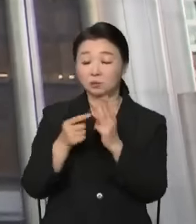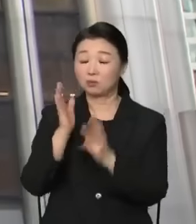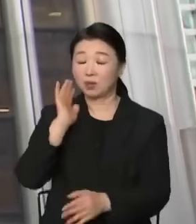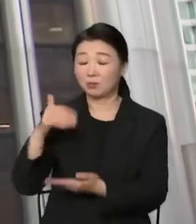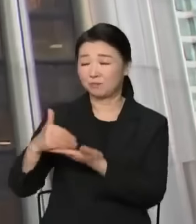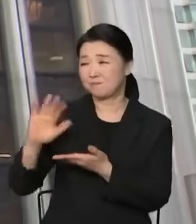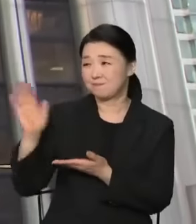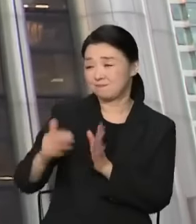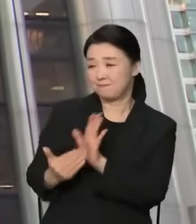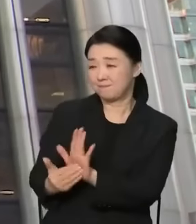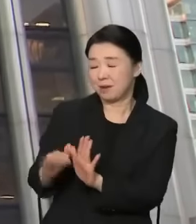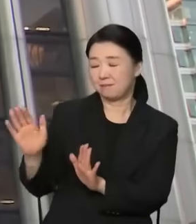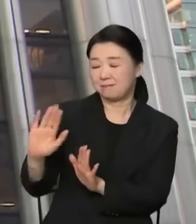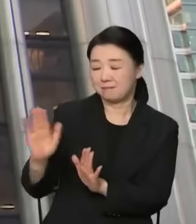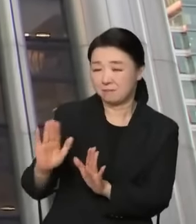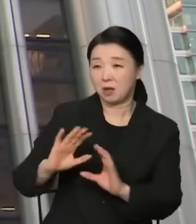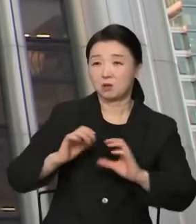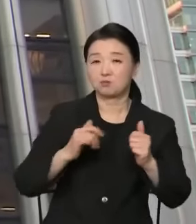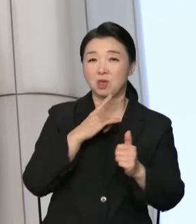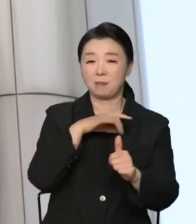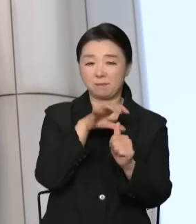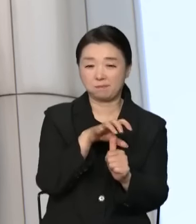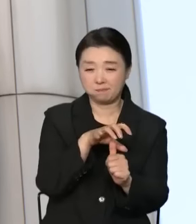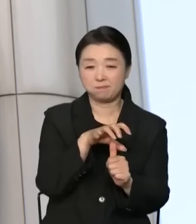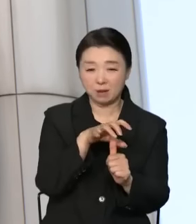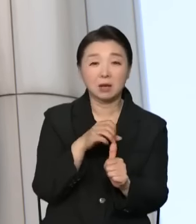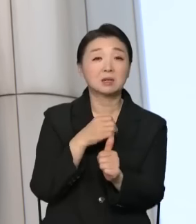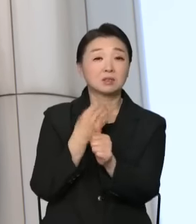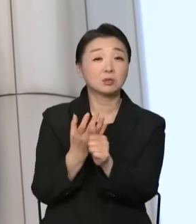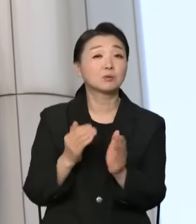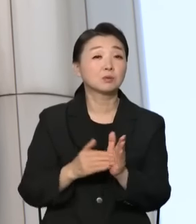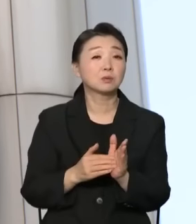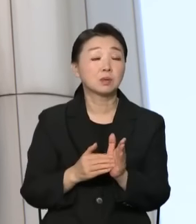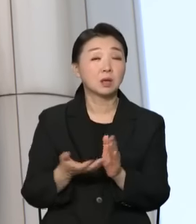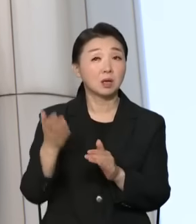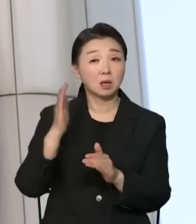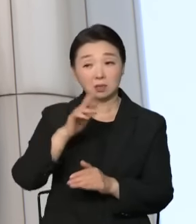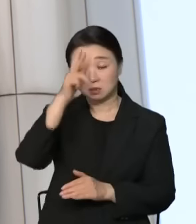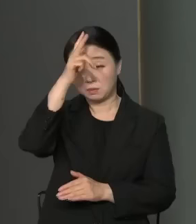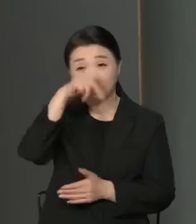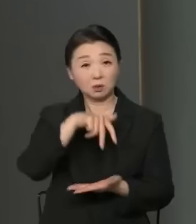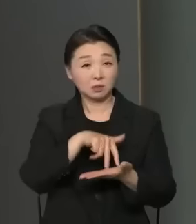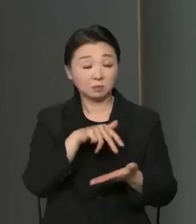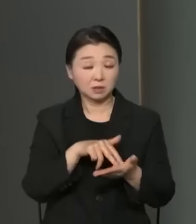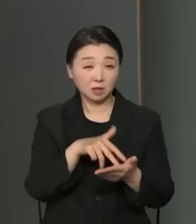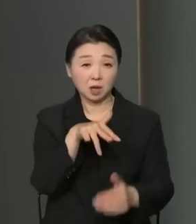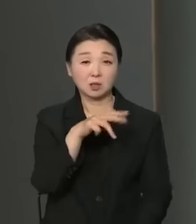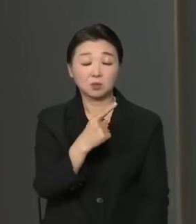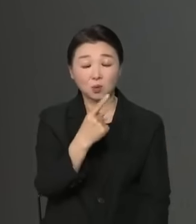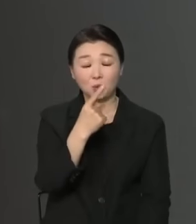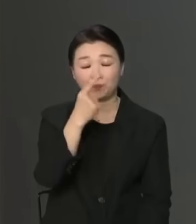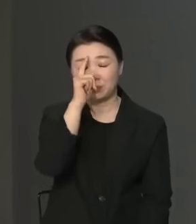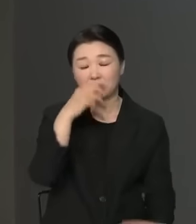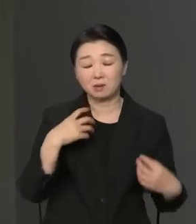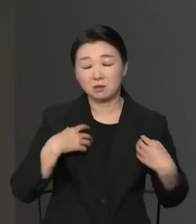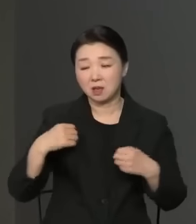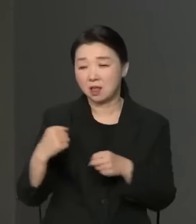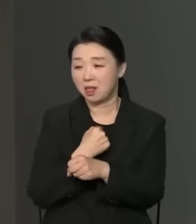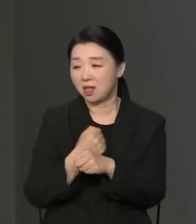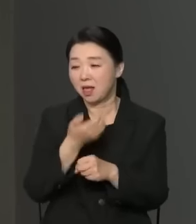채 소극적으로 국회 봉쇄만 했다고 진술했습니다. 하지만 경찰은 조 청장이 내란 모의에 적극 가담한